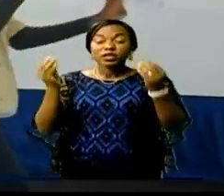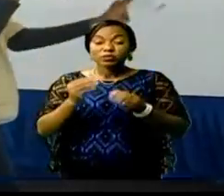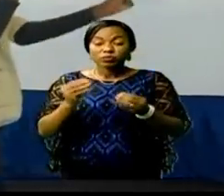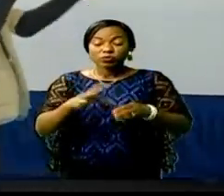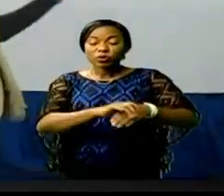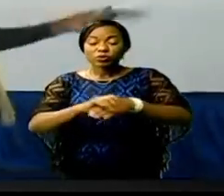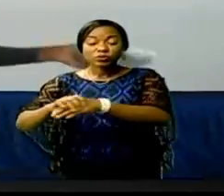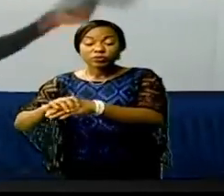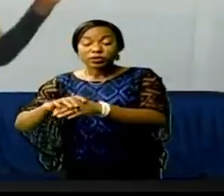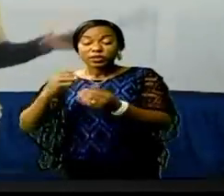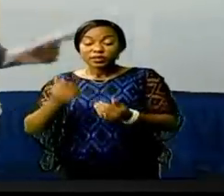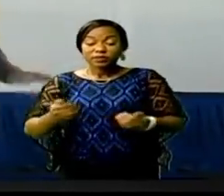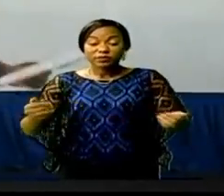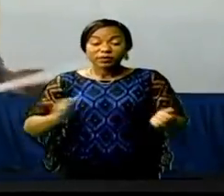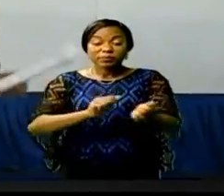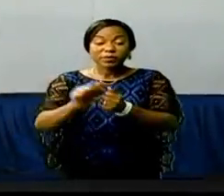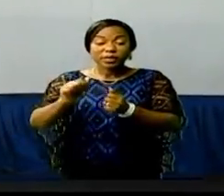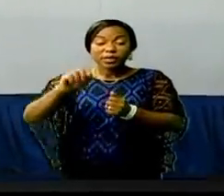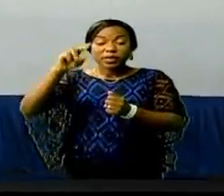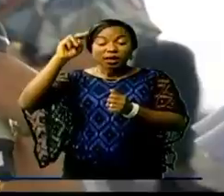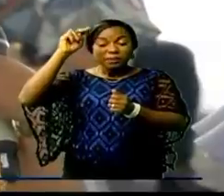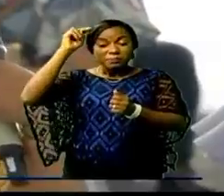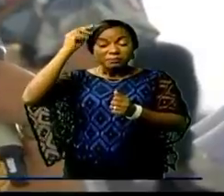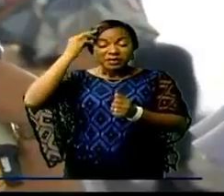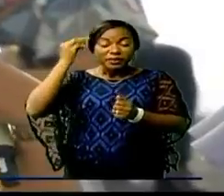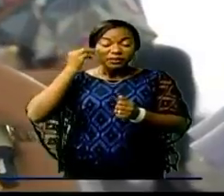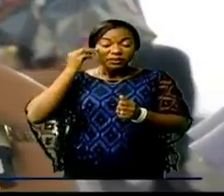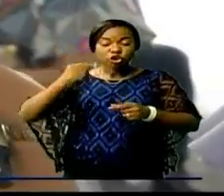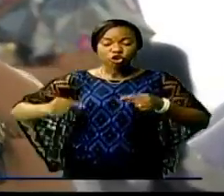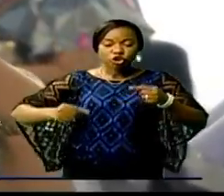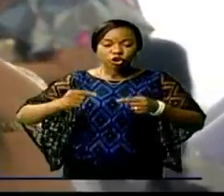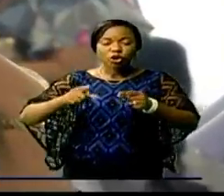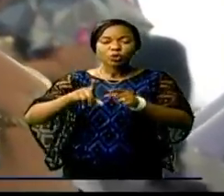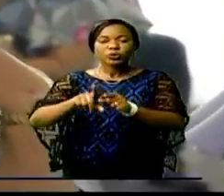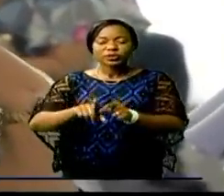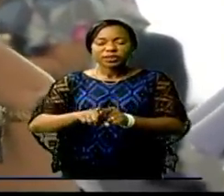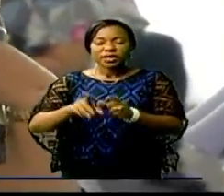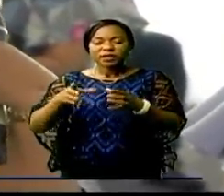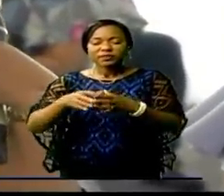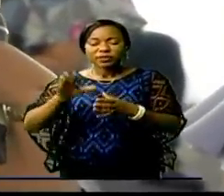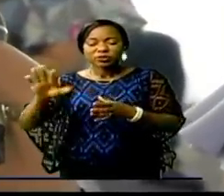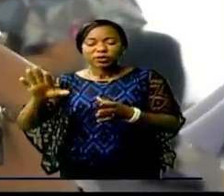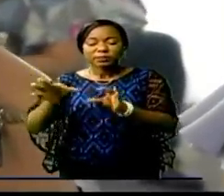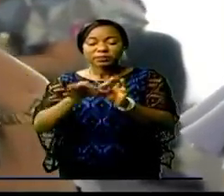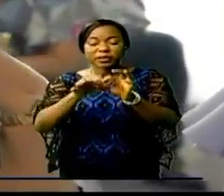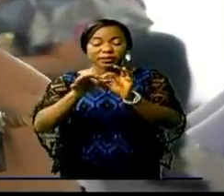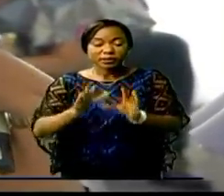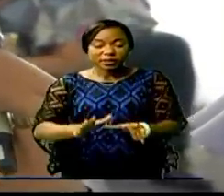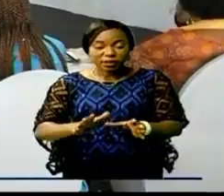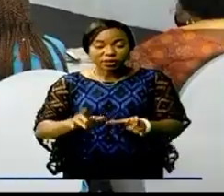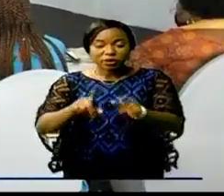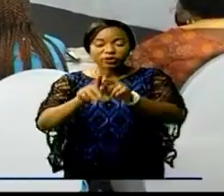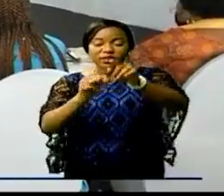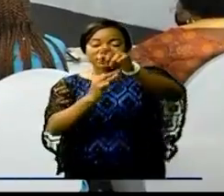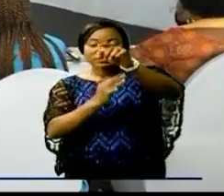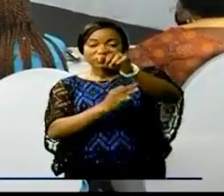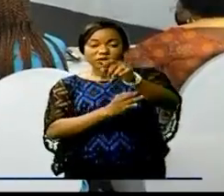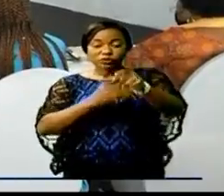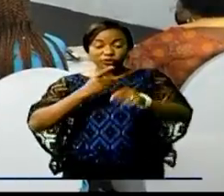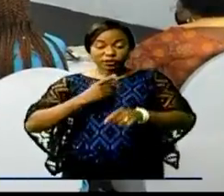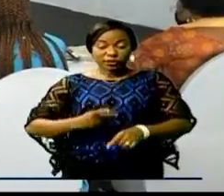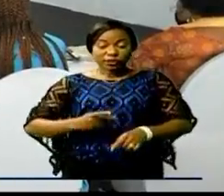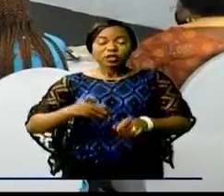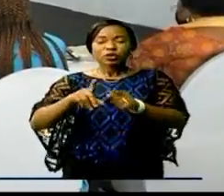les gouvernements par la ministre du Genre, Enfants et Familles et ses partenaires dans ces secteurs comme la Fondation Denise Nyakeruchi-Sekedi